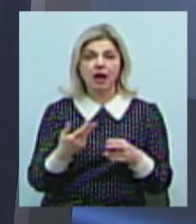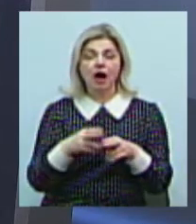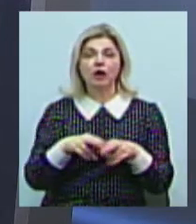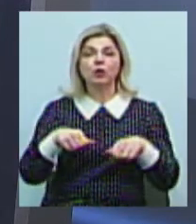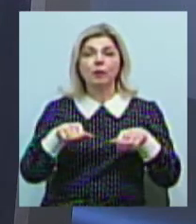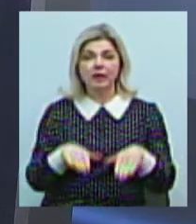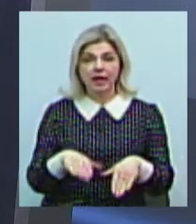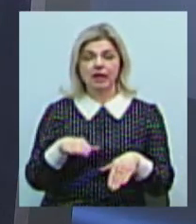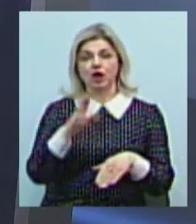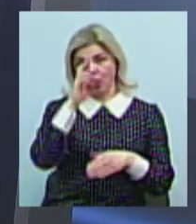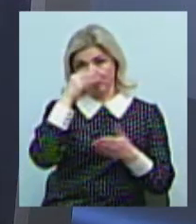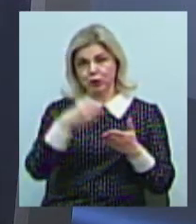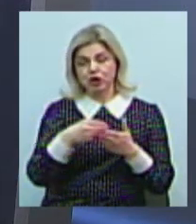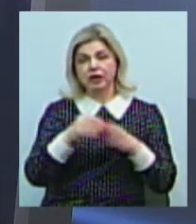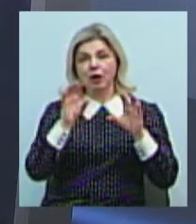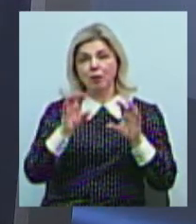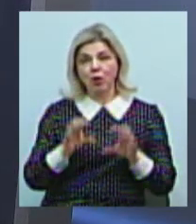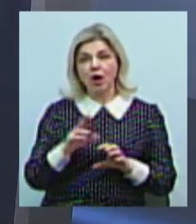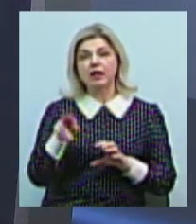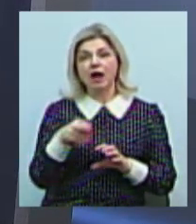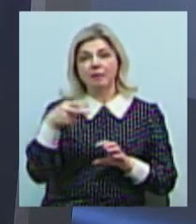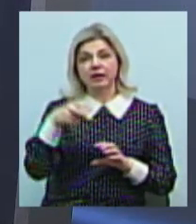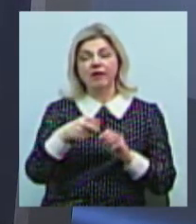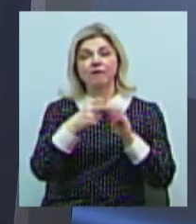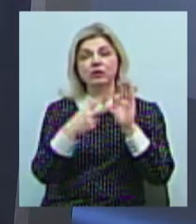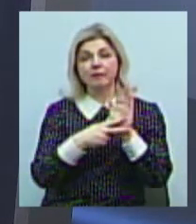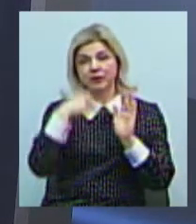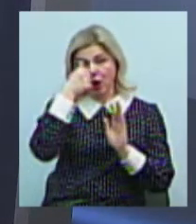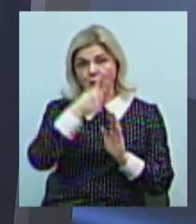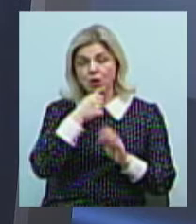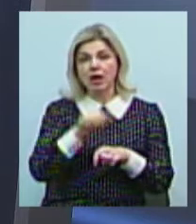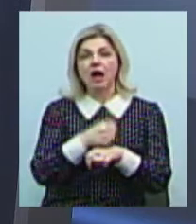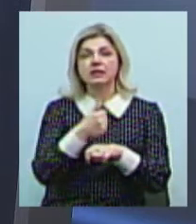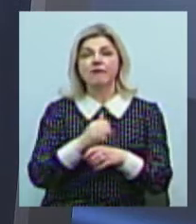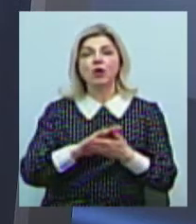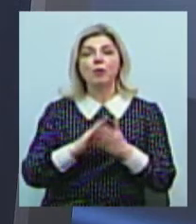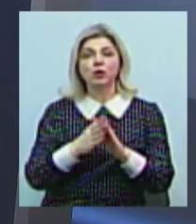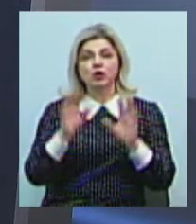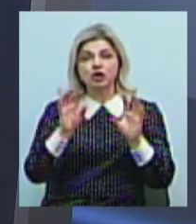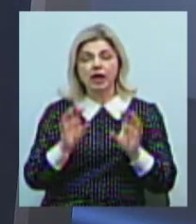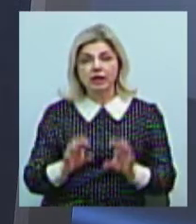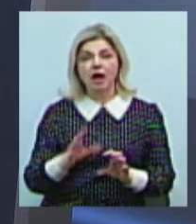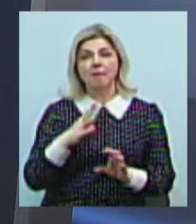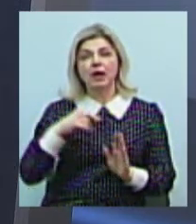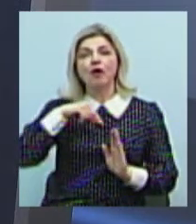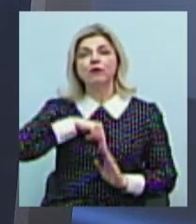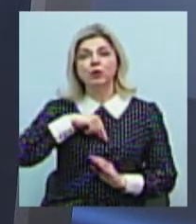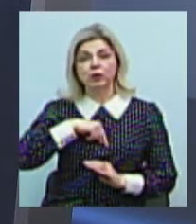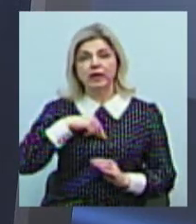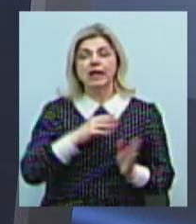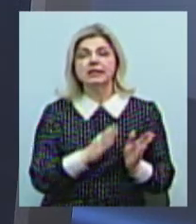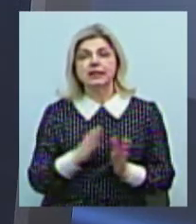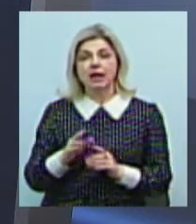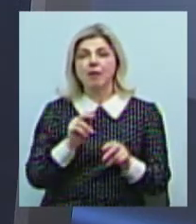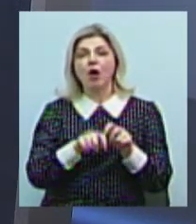в декабре 2018 года. И основным этим положением как раз было внедрение внутренней системы контроля